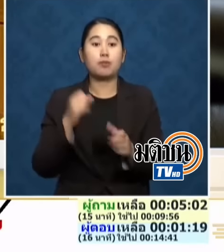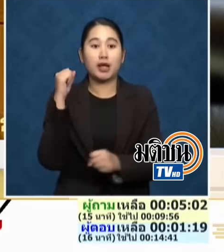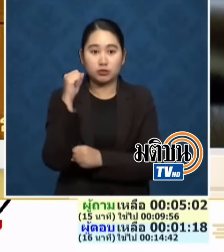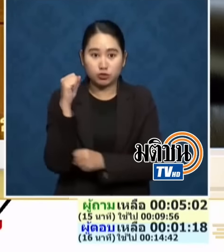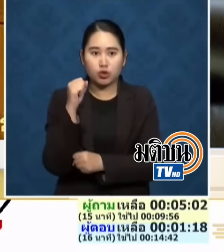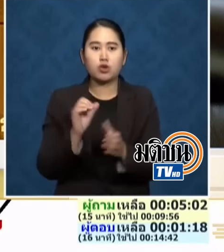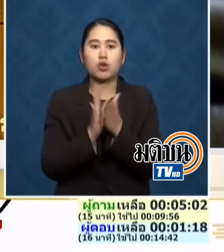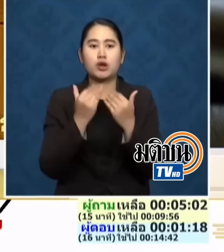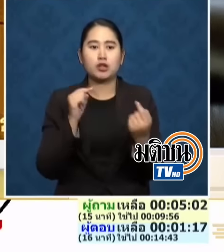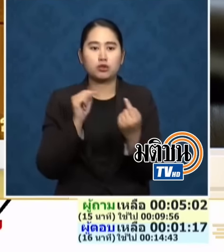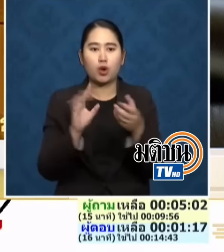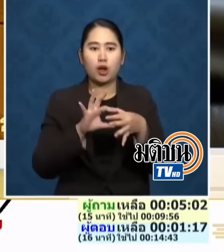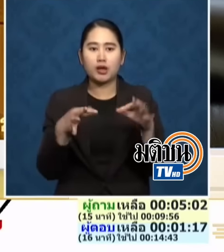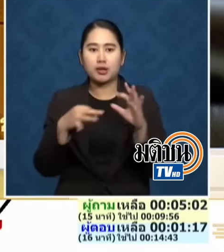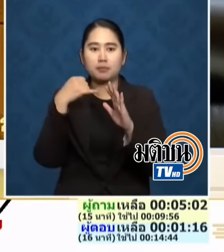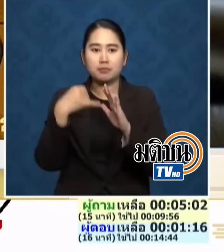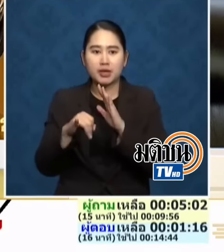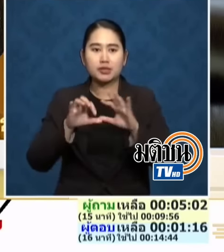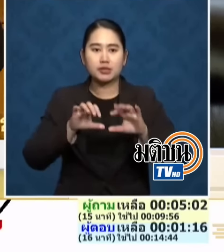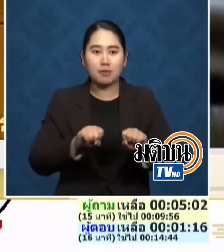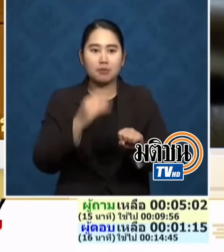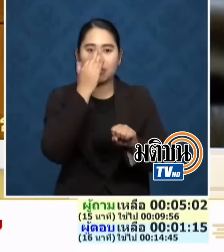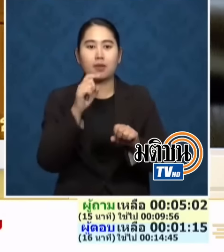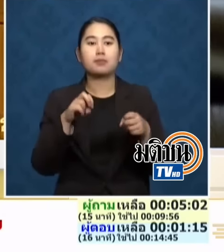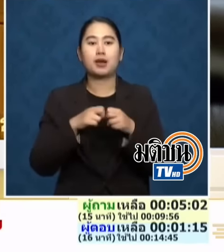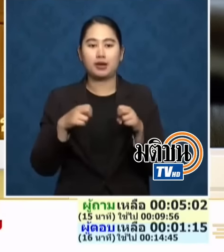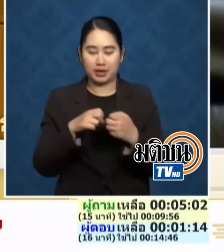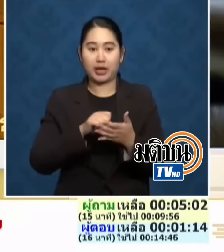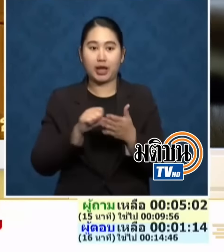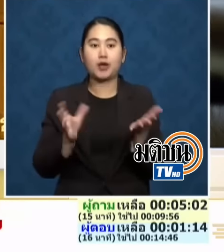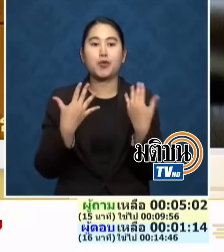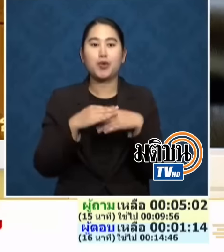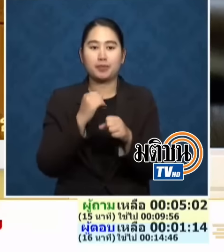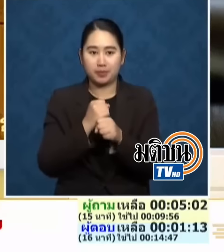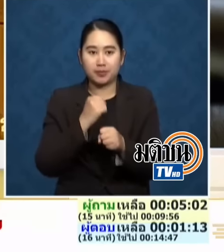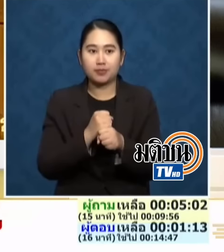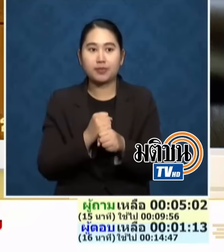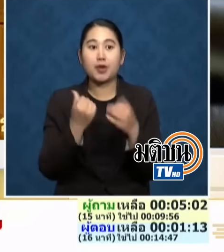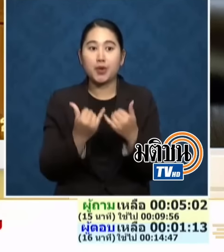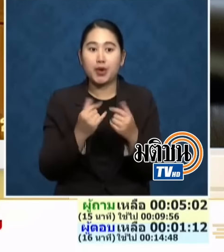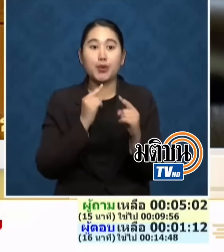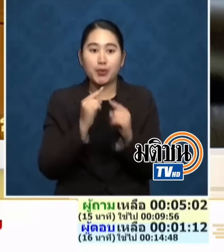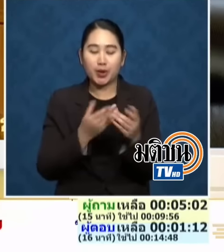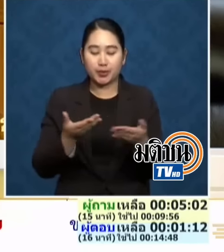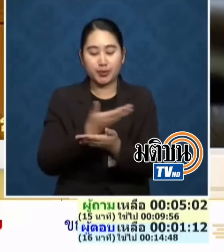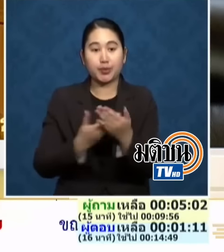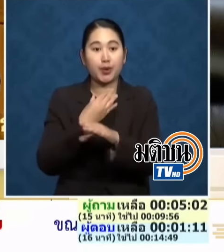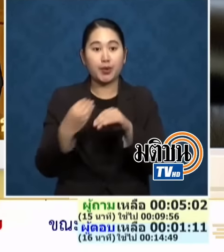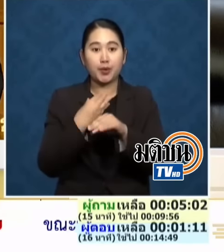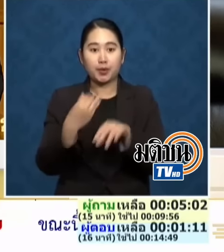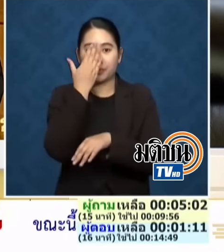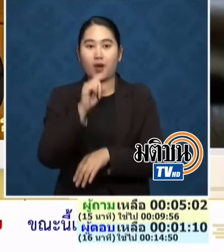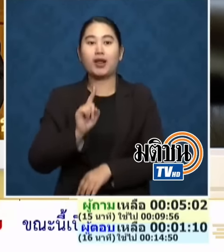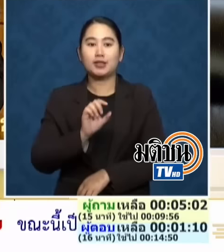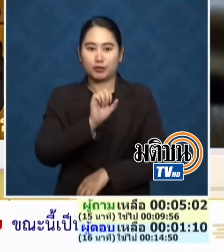ที่ถูรำนิคดกว่าหมื่นคดีกเปนเรื่องนี้ทพวกเราร่วกแก้ปัหาอันนั้เรามาในฐานะที่เราเป็สมาชิค